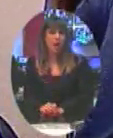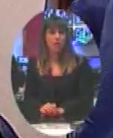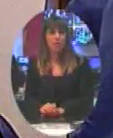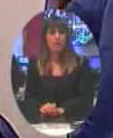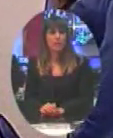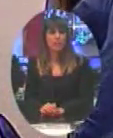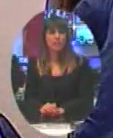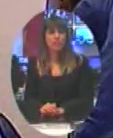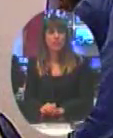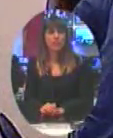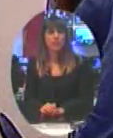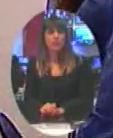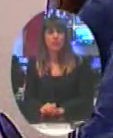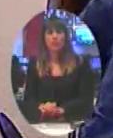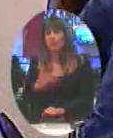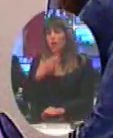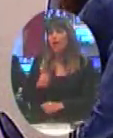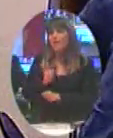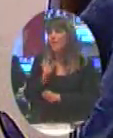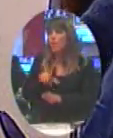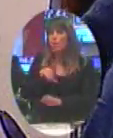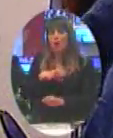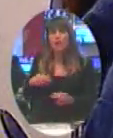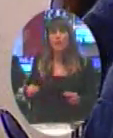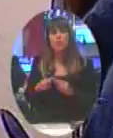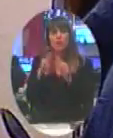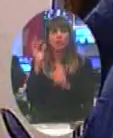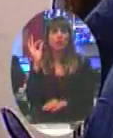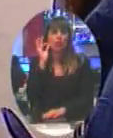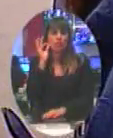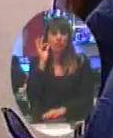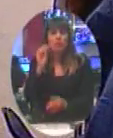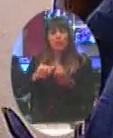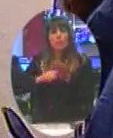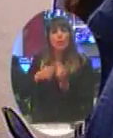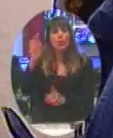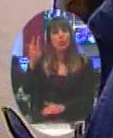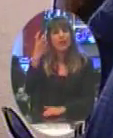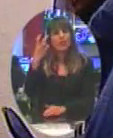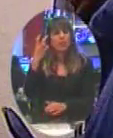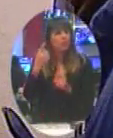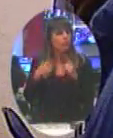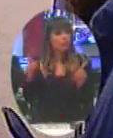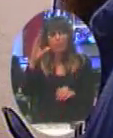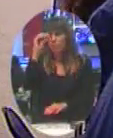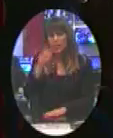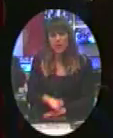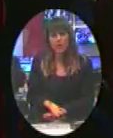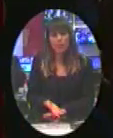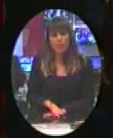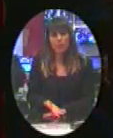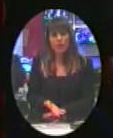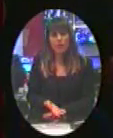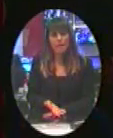מוכן, לא היה מוכן להיפגש עם מלש"ביות, עם מיועדות לגיוס, בניגוד לבנים. השאלה אם זאת